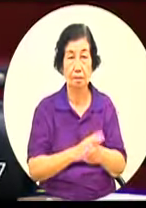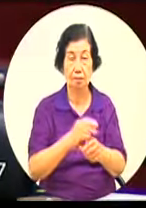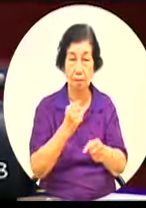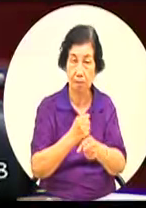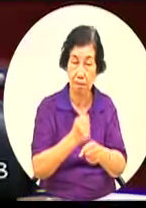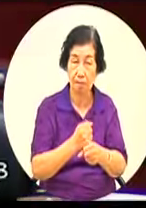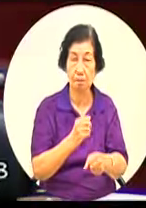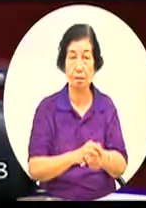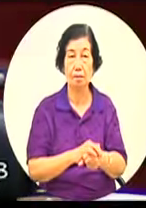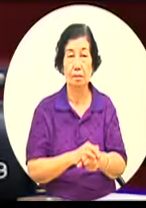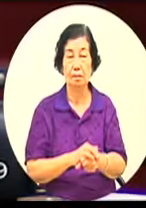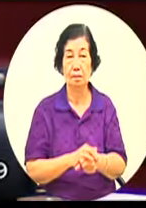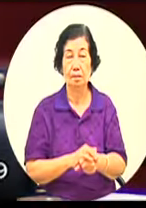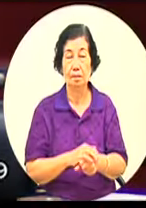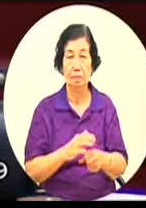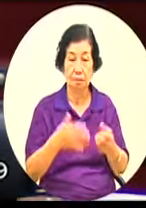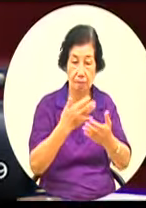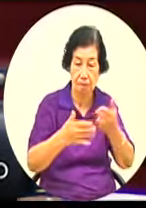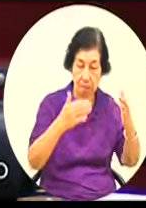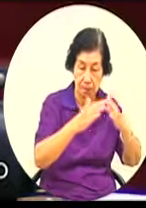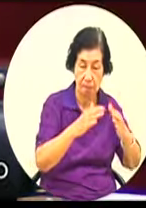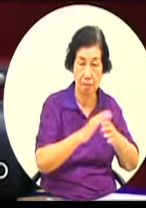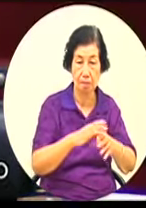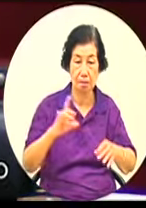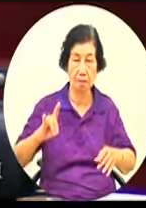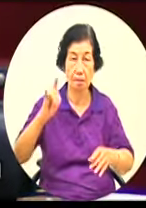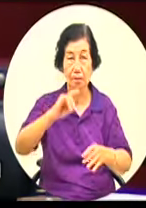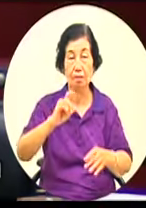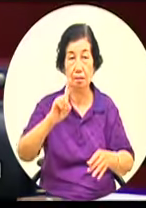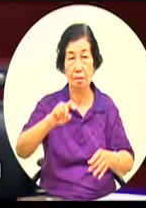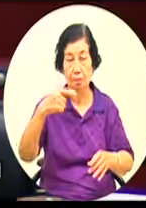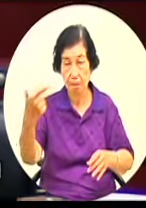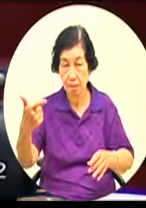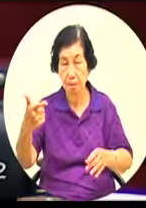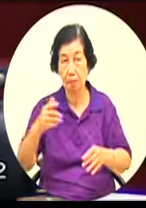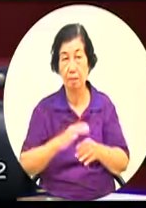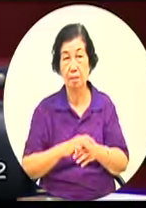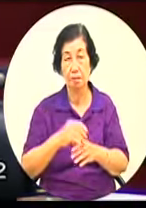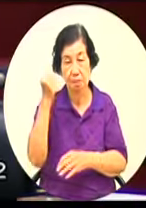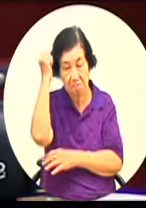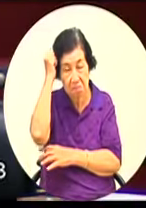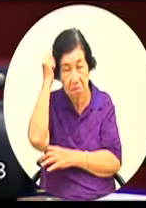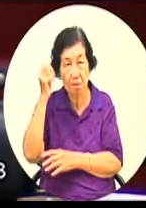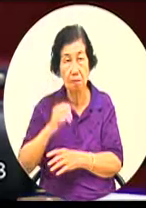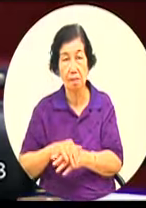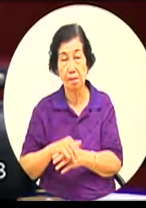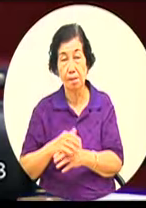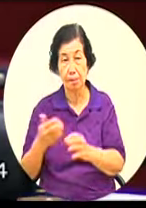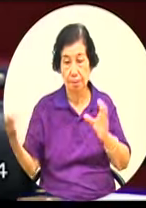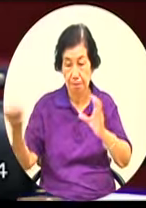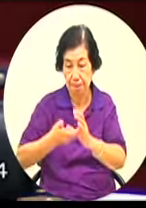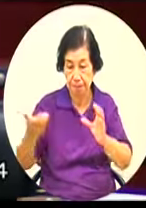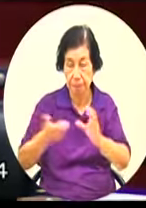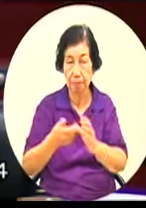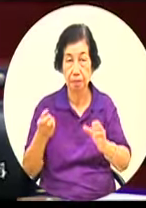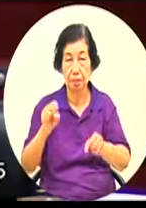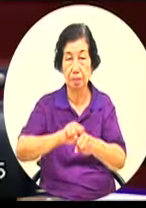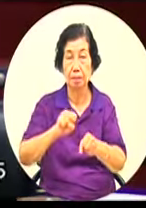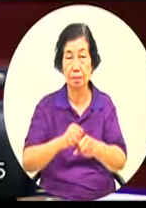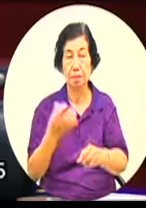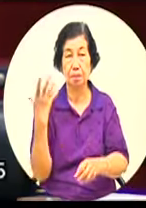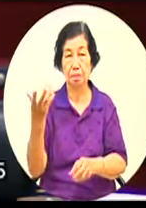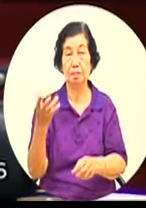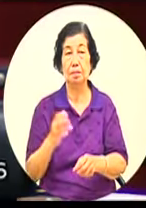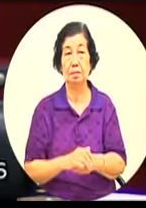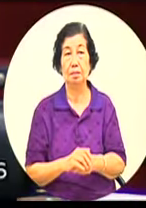农十六这边人口是暴增的，但是我们却看不到这些区域高雄市政府